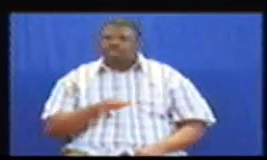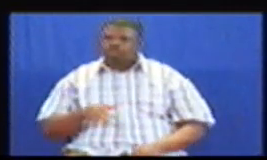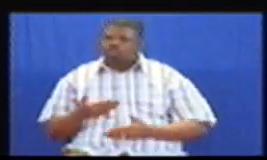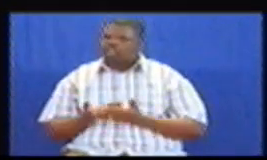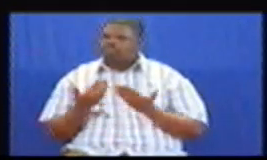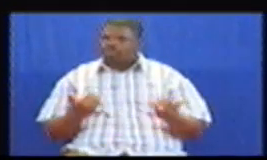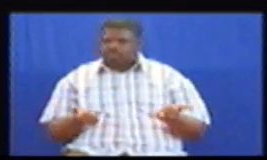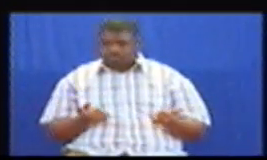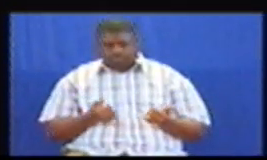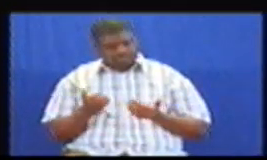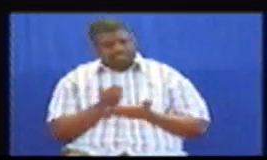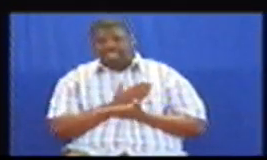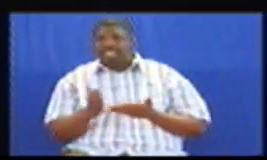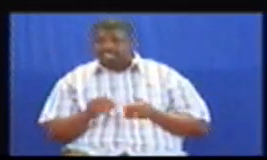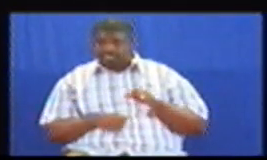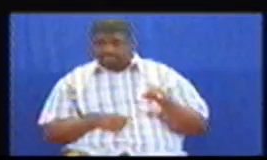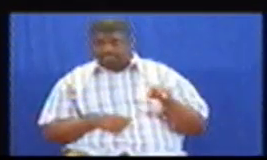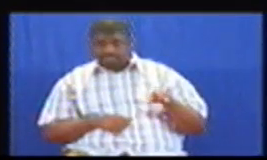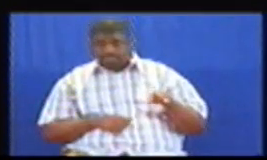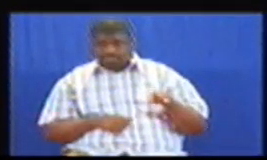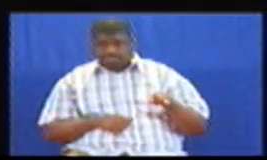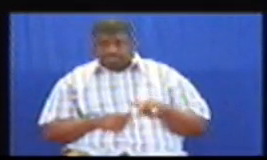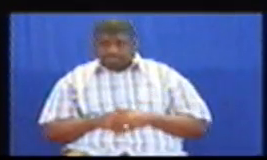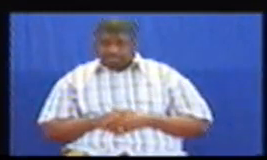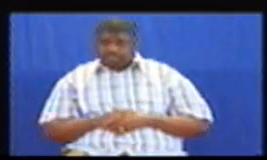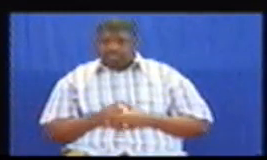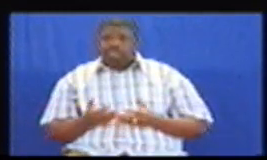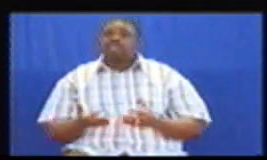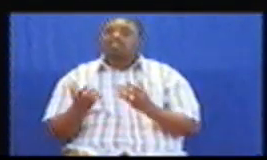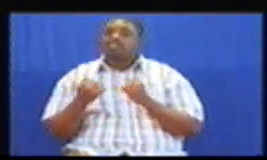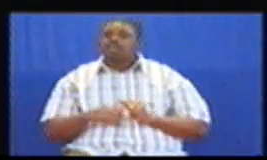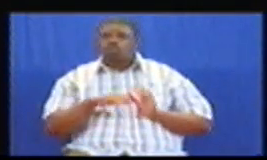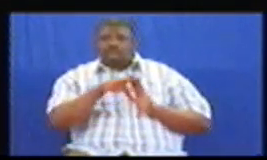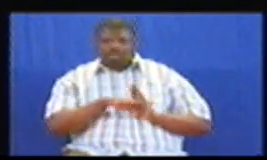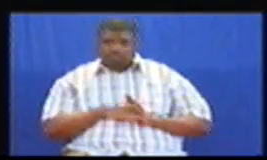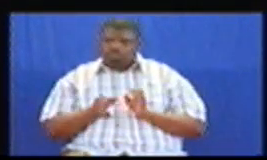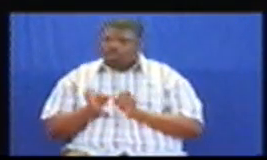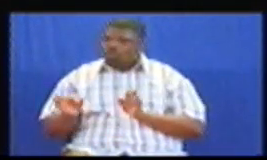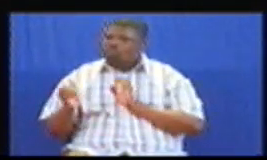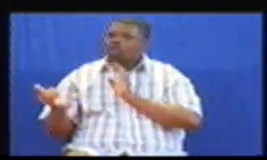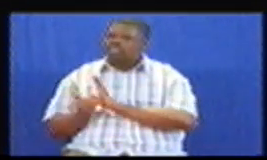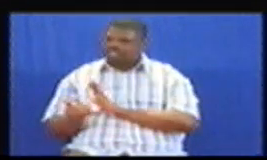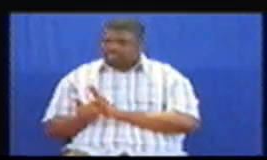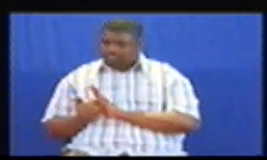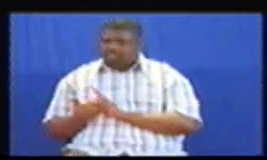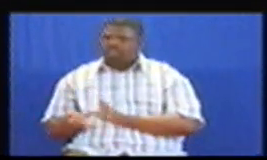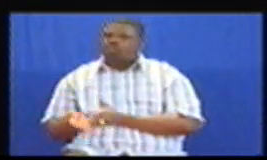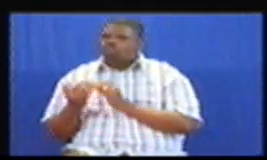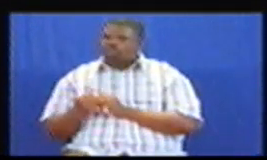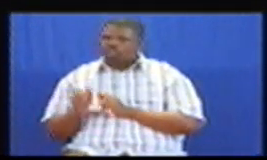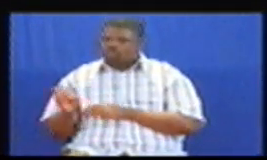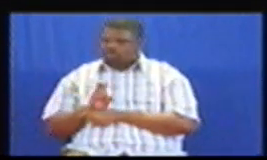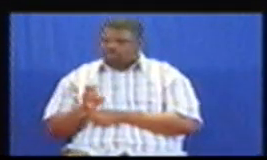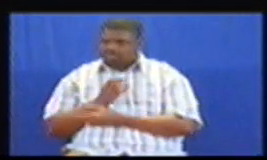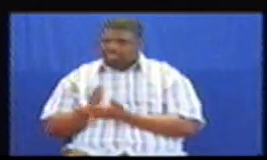unasababishwa na kesi hizi ambayo yalihitaji utaratibu maalum wa kisheria kuweza kuzisimamia kesi